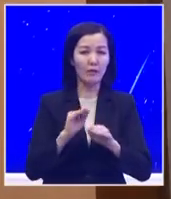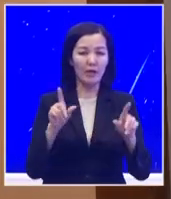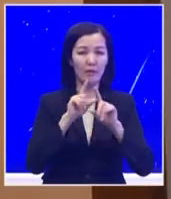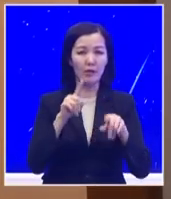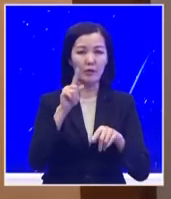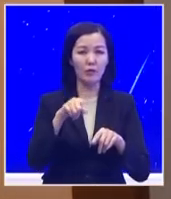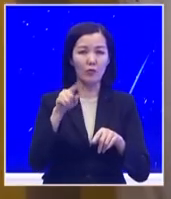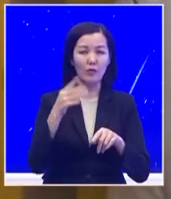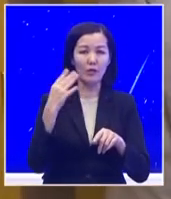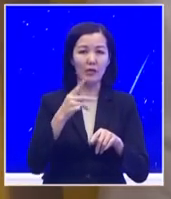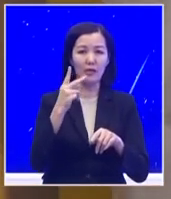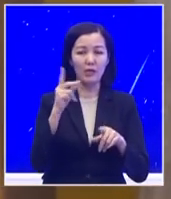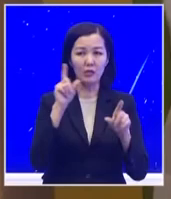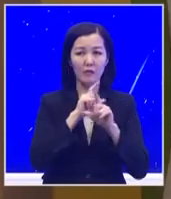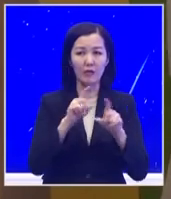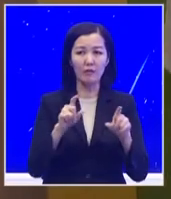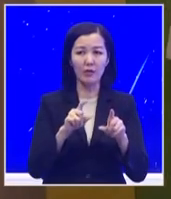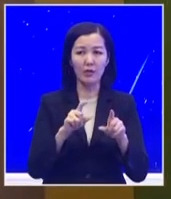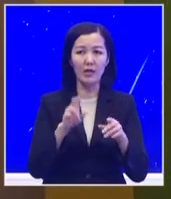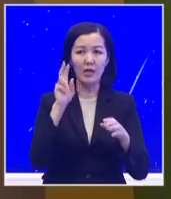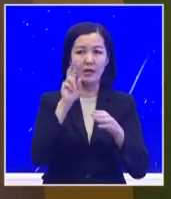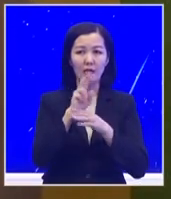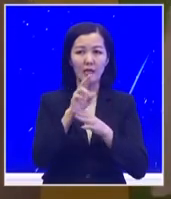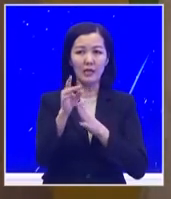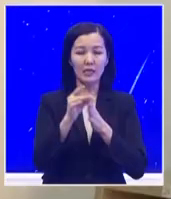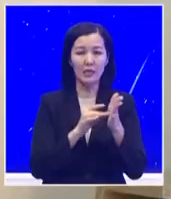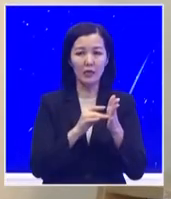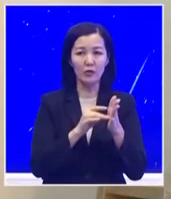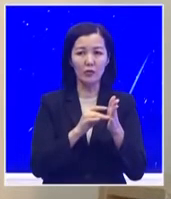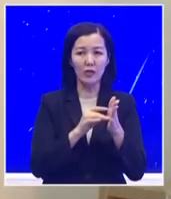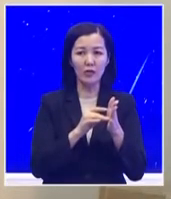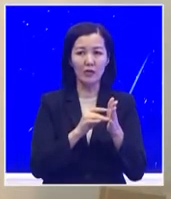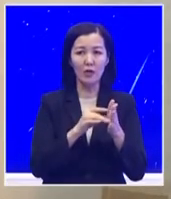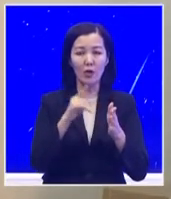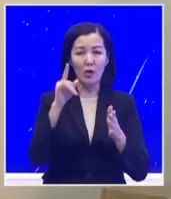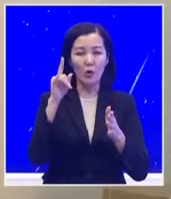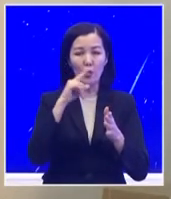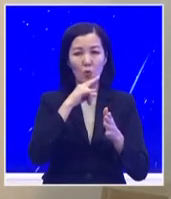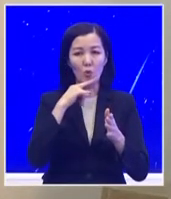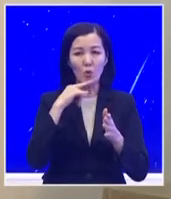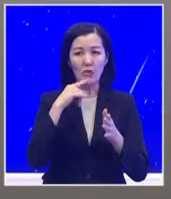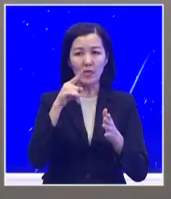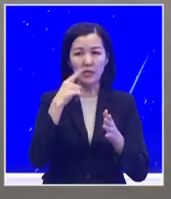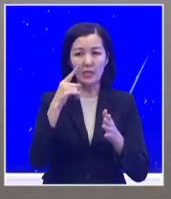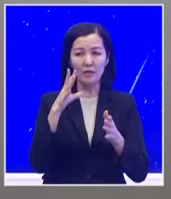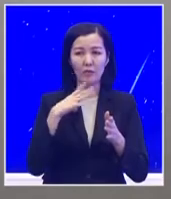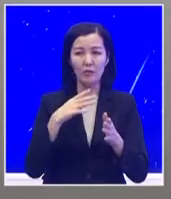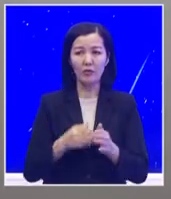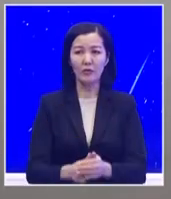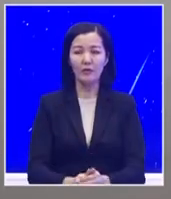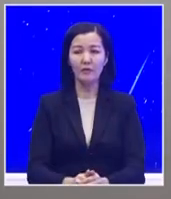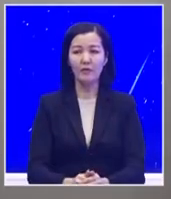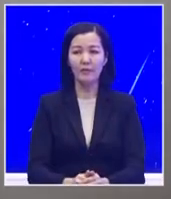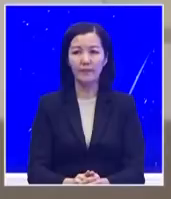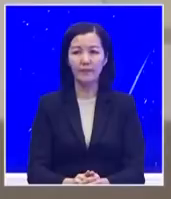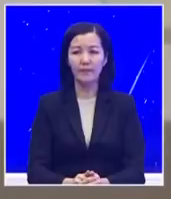қаладағы номер 42-ші бала бақша. Кіріп барғанда бірден көзге түскені орыс тілді мына жазба болды. Шығу кіру